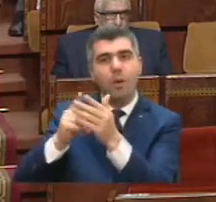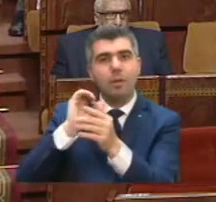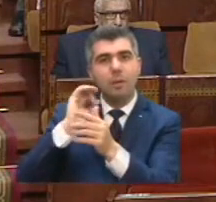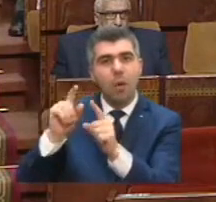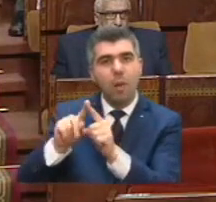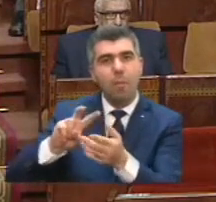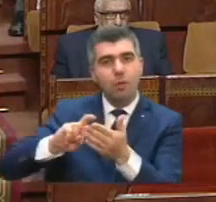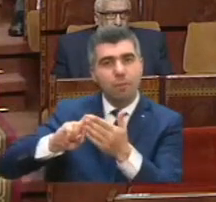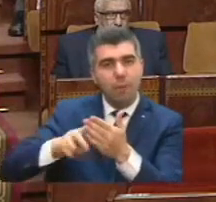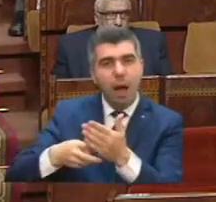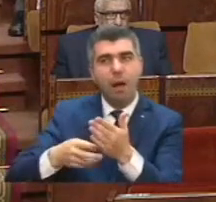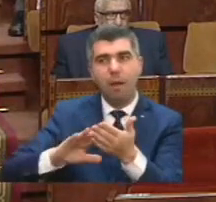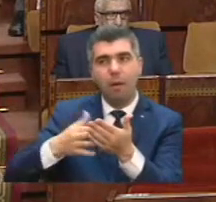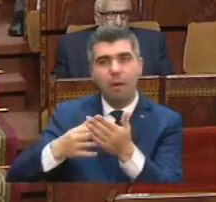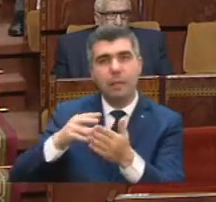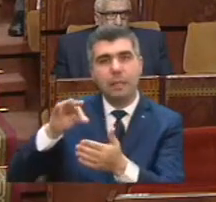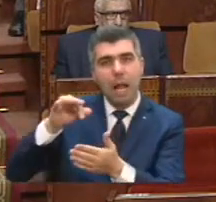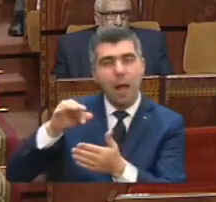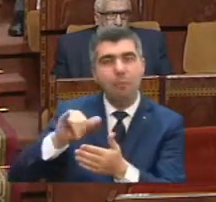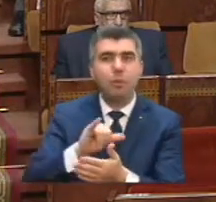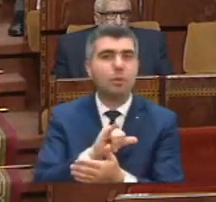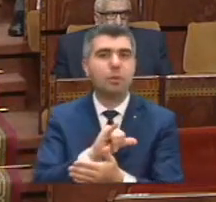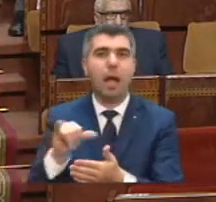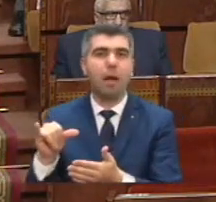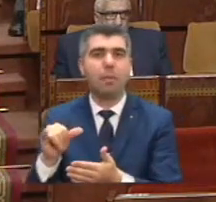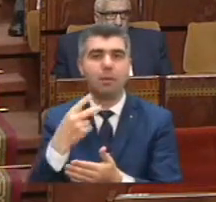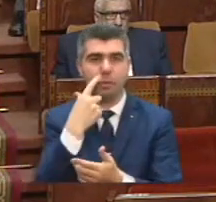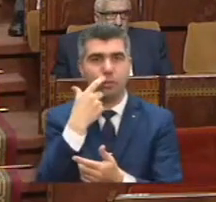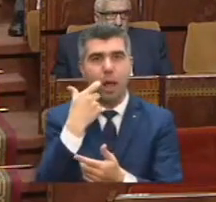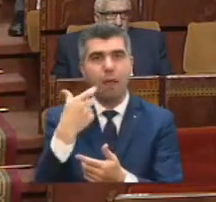السرقه والنهب اللي كتوقع اليوم في المقالع والتدمير ديال البيئه